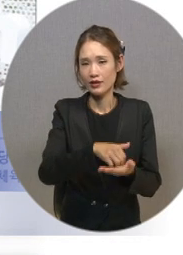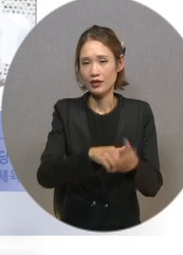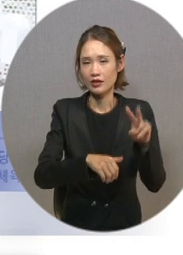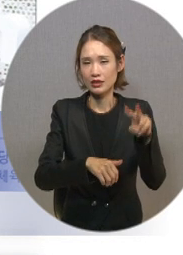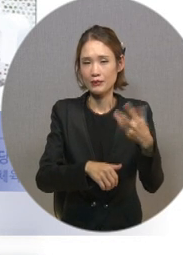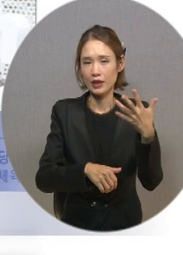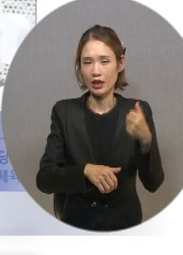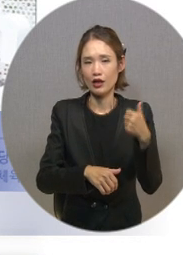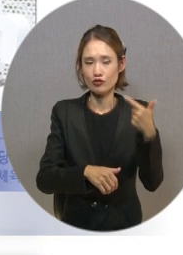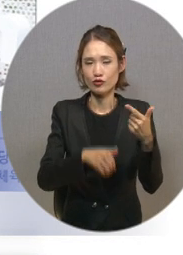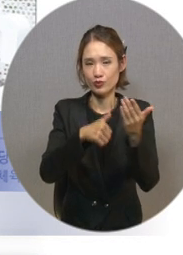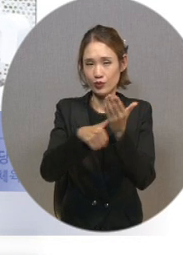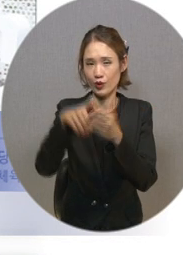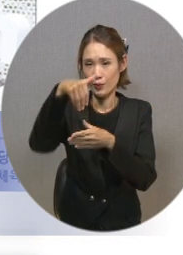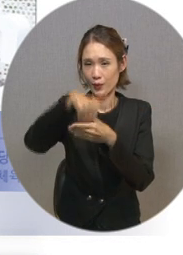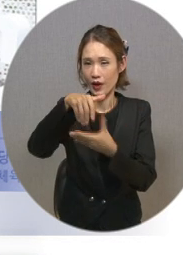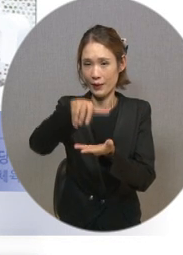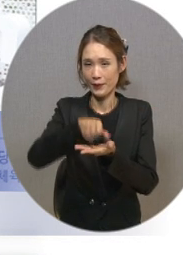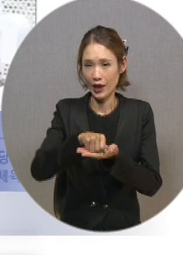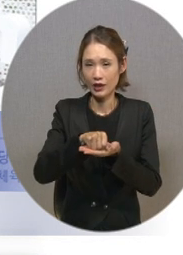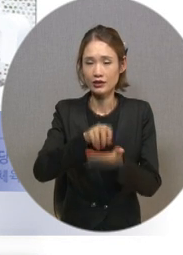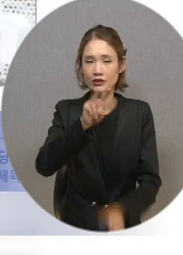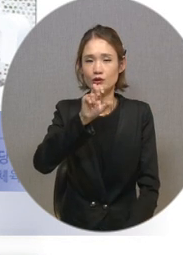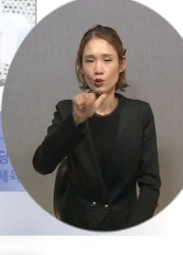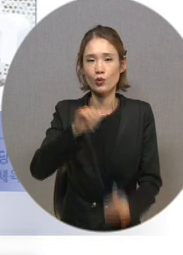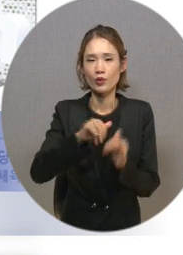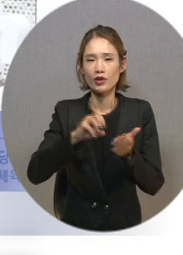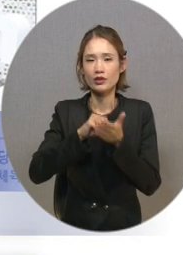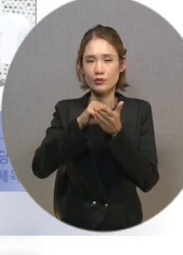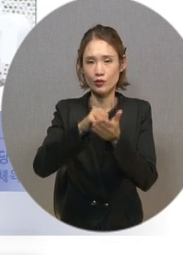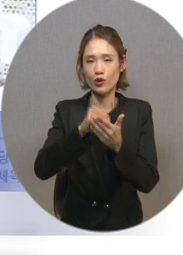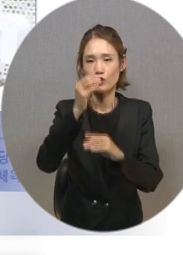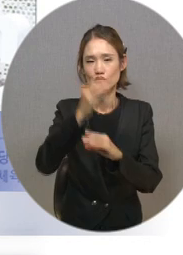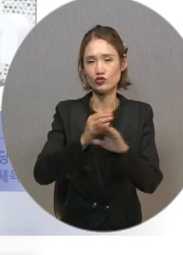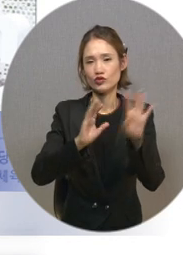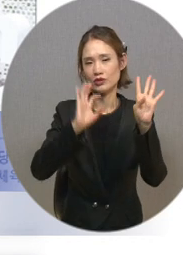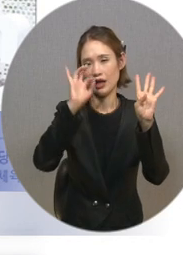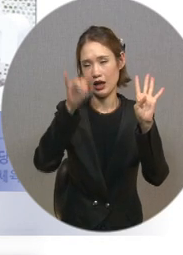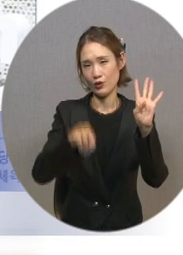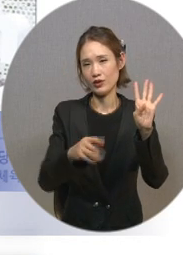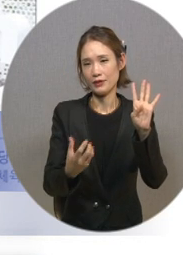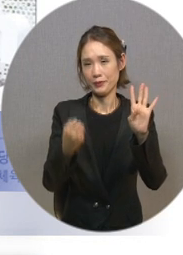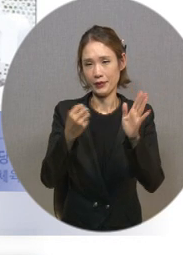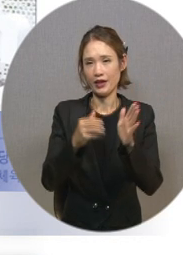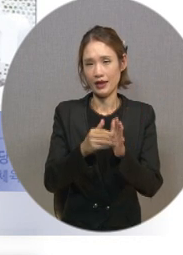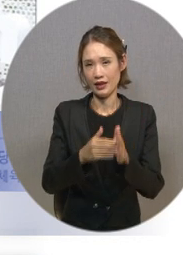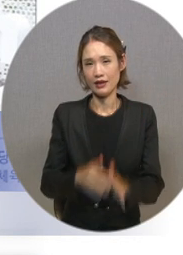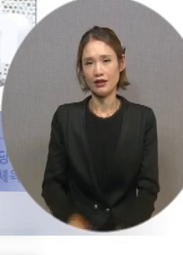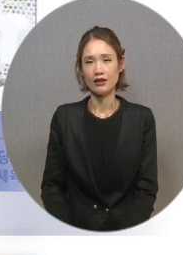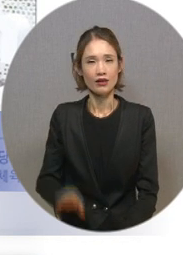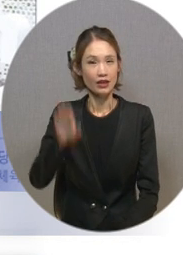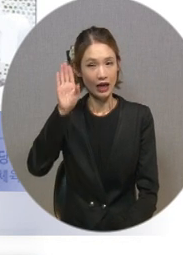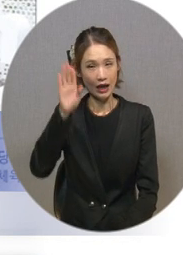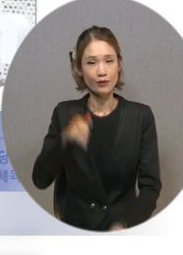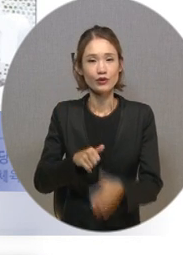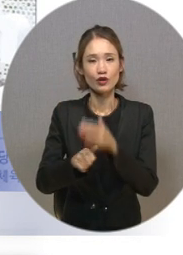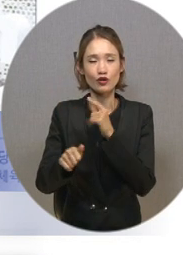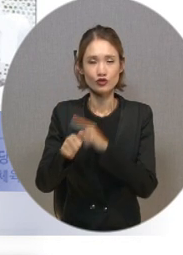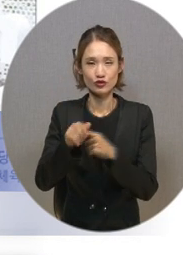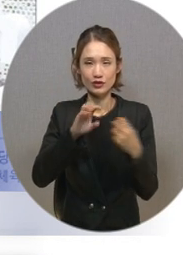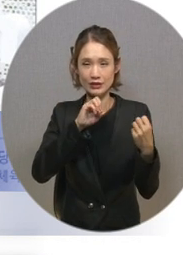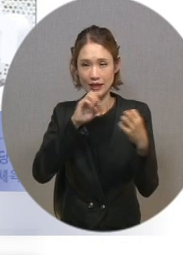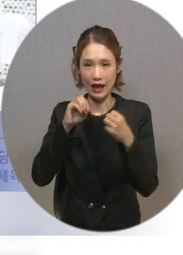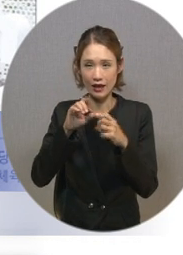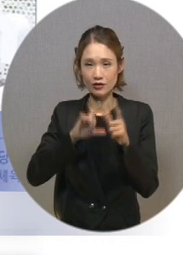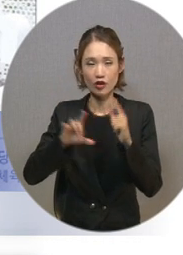받아 25명 이포보 선수들 중 4위를 차지했습니다 원 선수는 앞으로 선수들의 이야기를 더